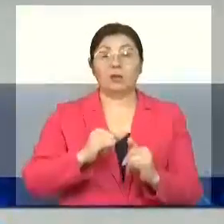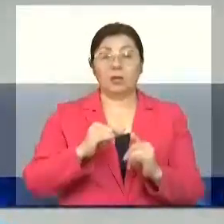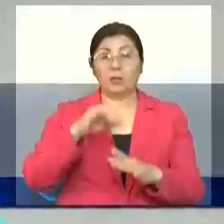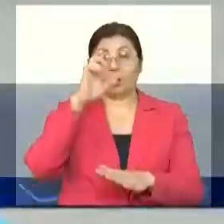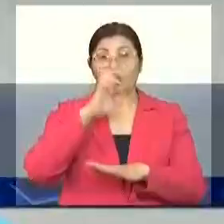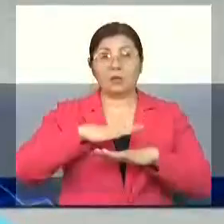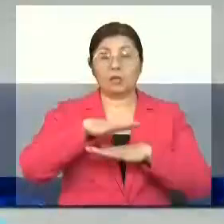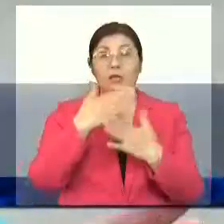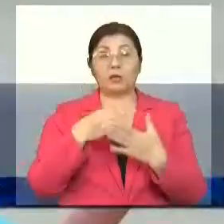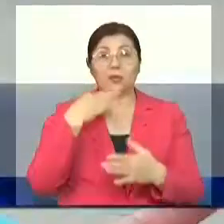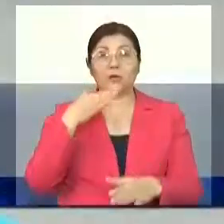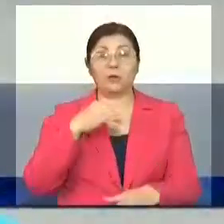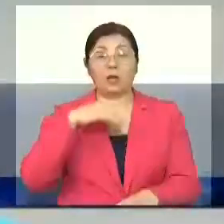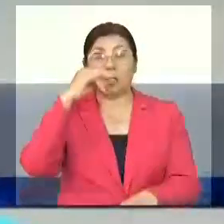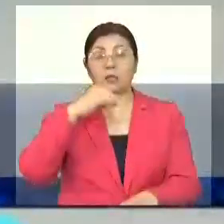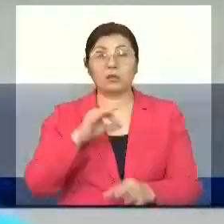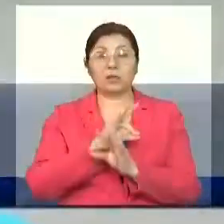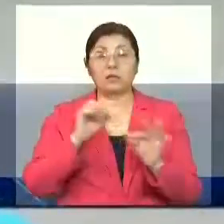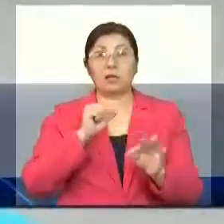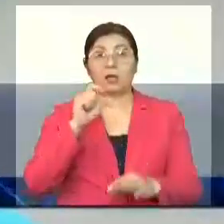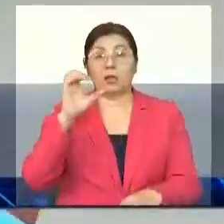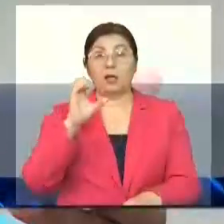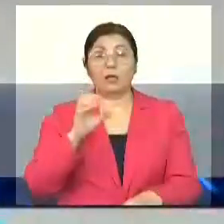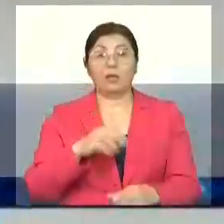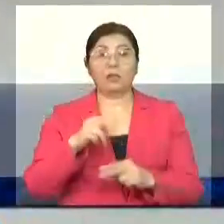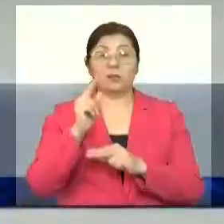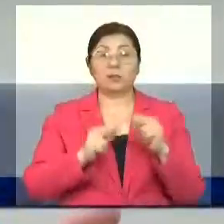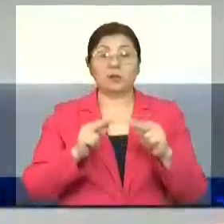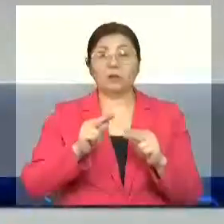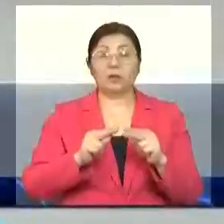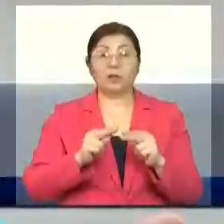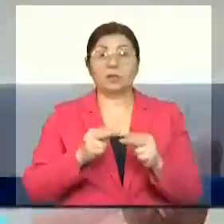АЭС салған жағдайда ең басты ескеретін дүние. Өйткені